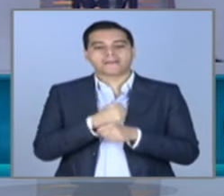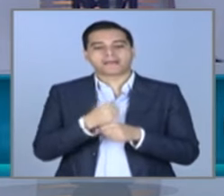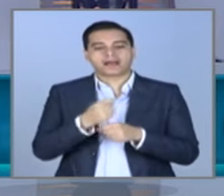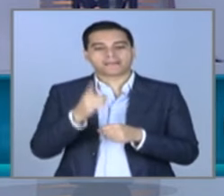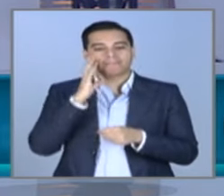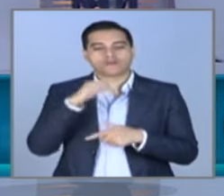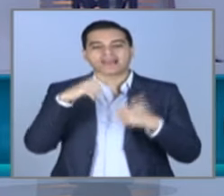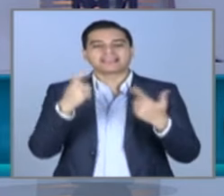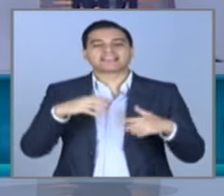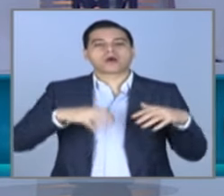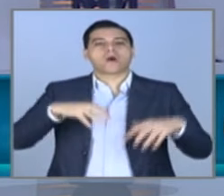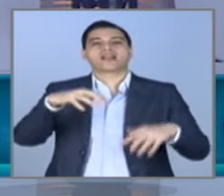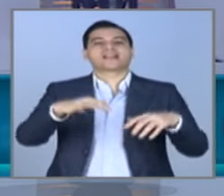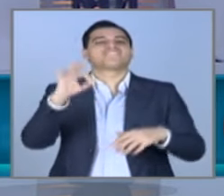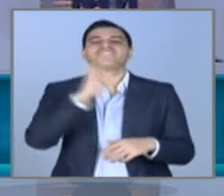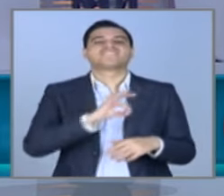Order of the Elephants.